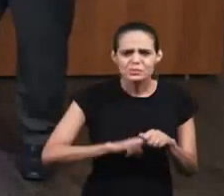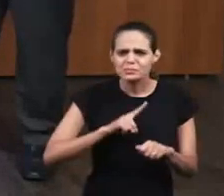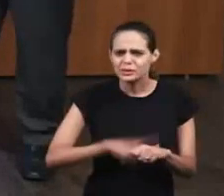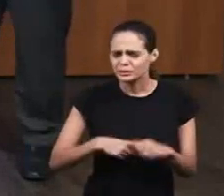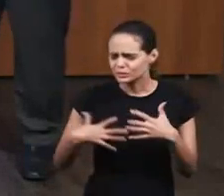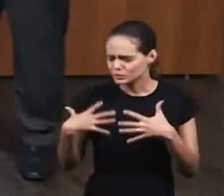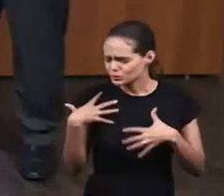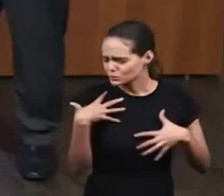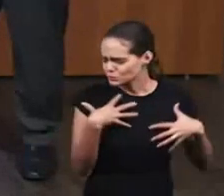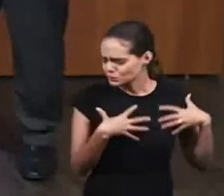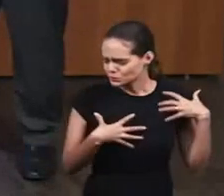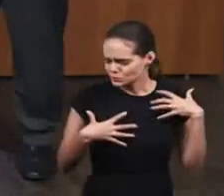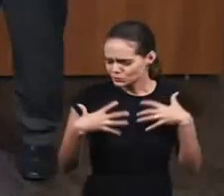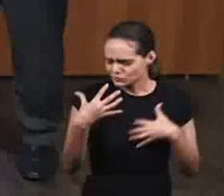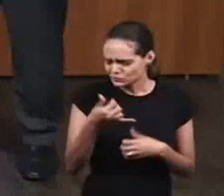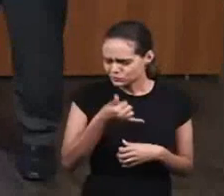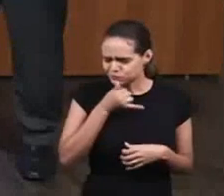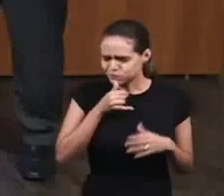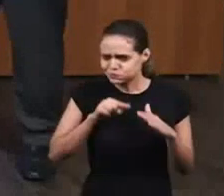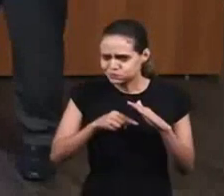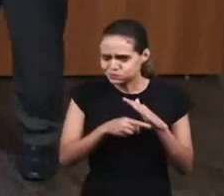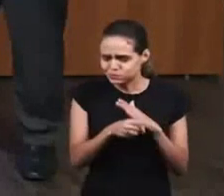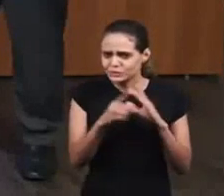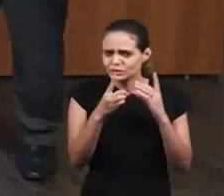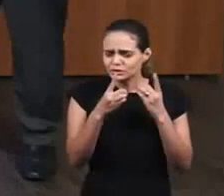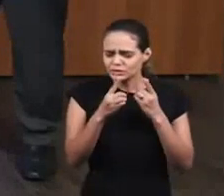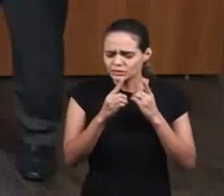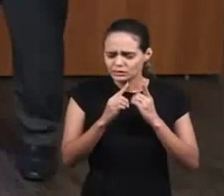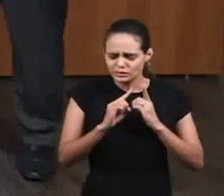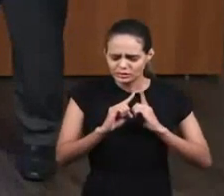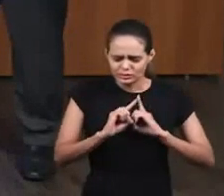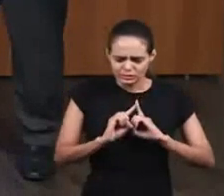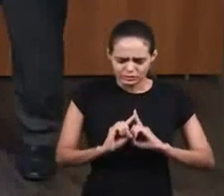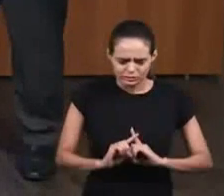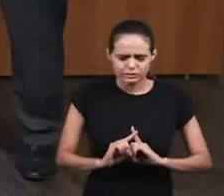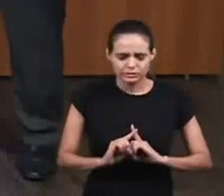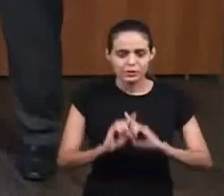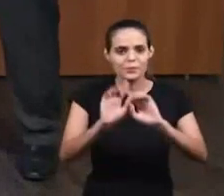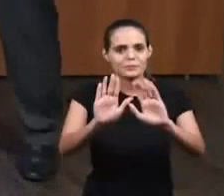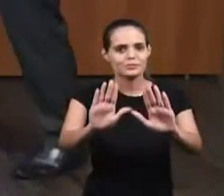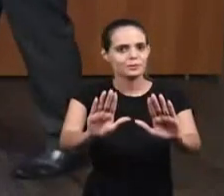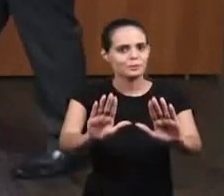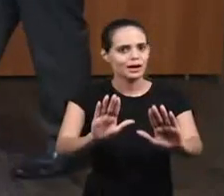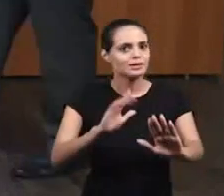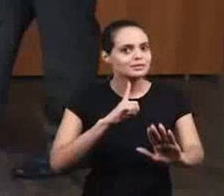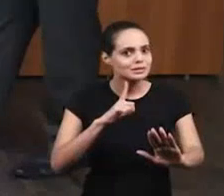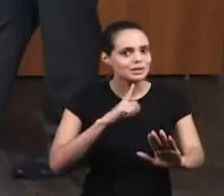Herz, das gedrückte Herz, das uns denken lässt, dass wir sterben